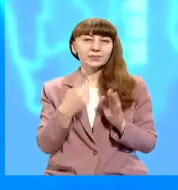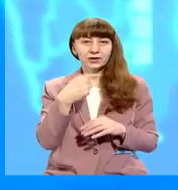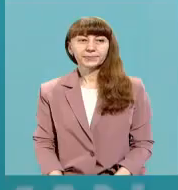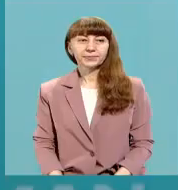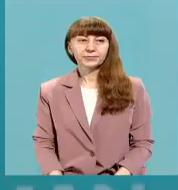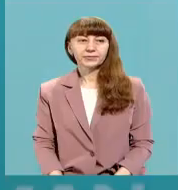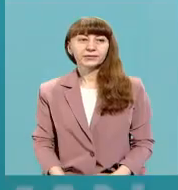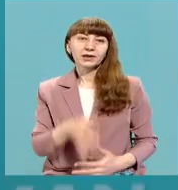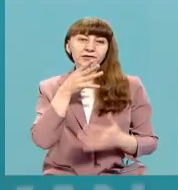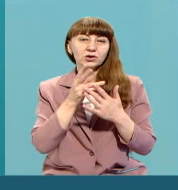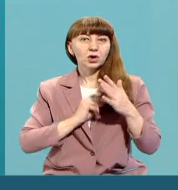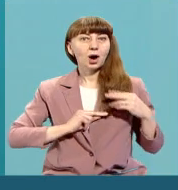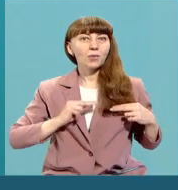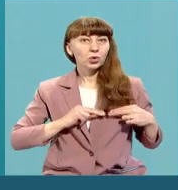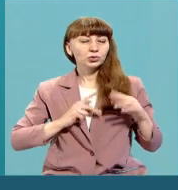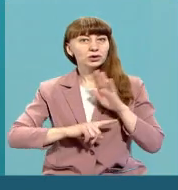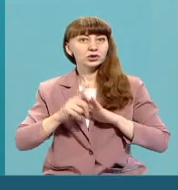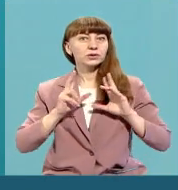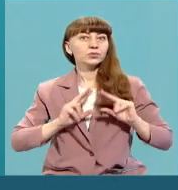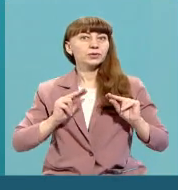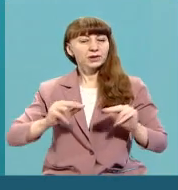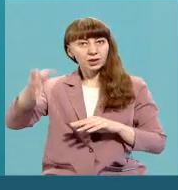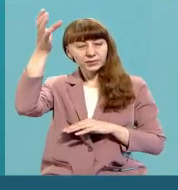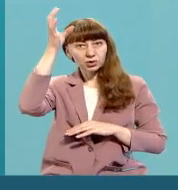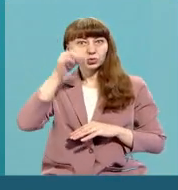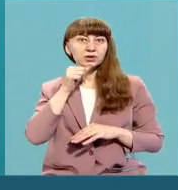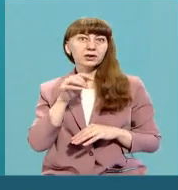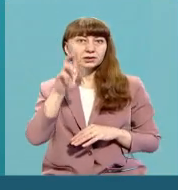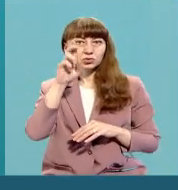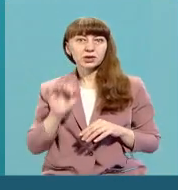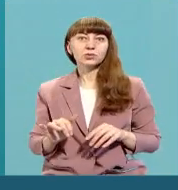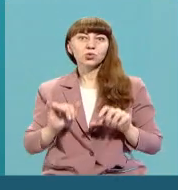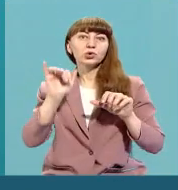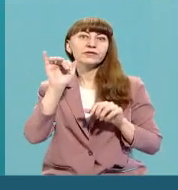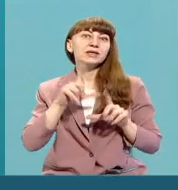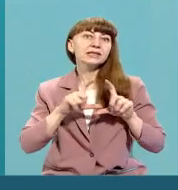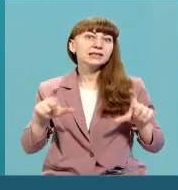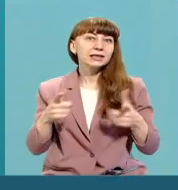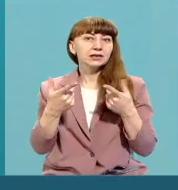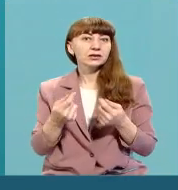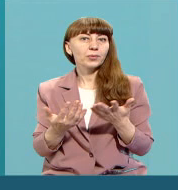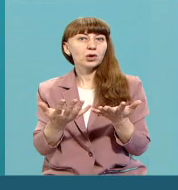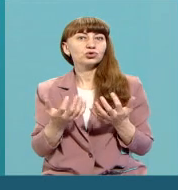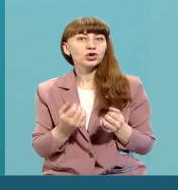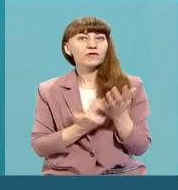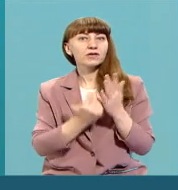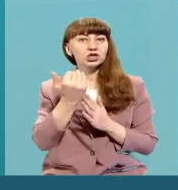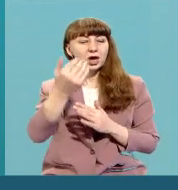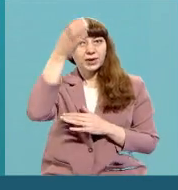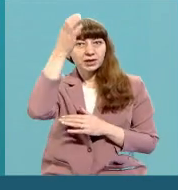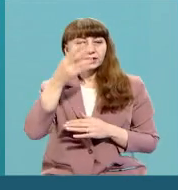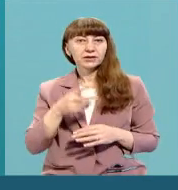области свою деятельность начинала с преподавателя психологии в Кустанайской государственном университете где и получила высшее